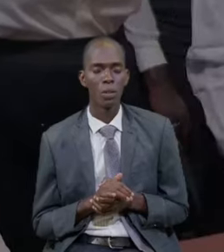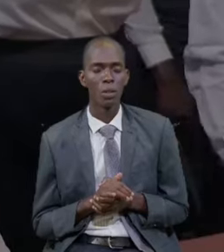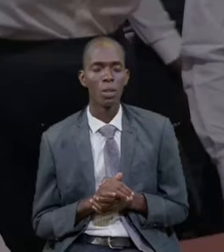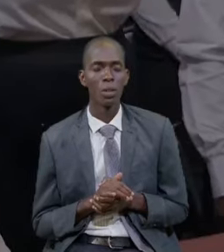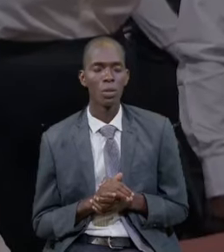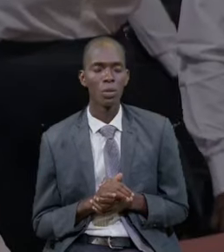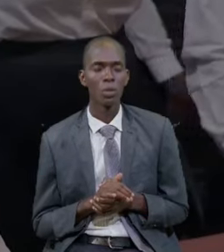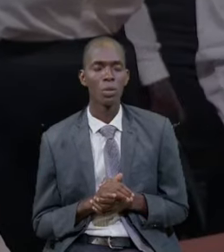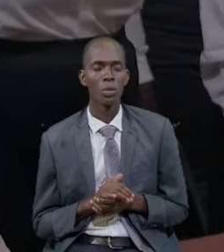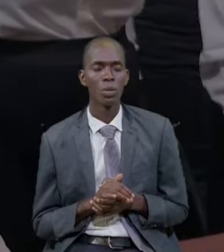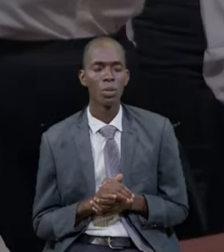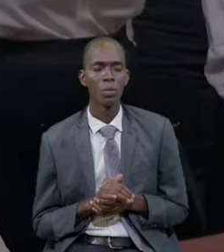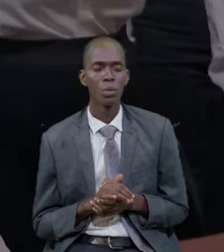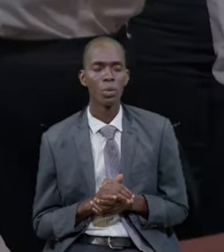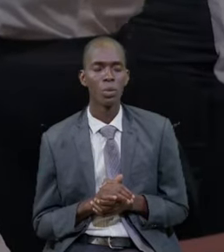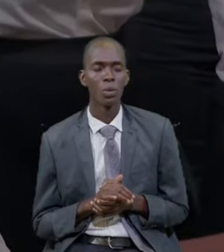Nourris-les.